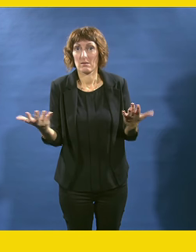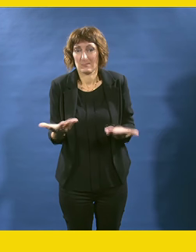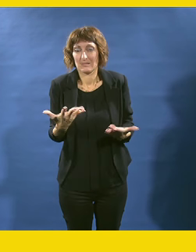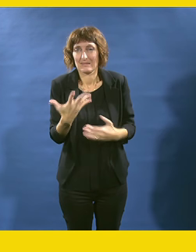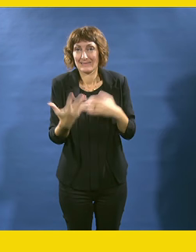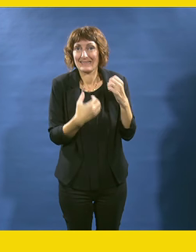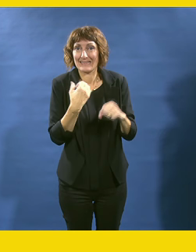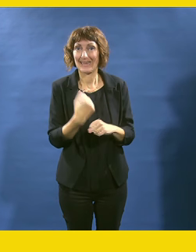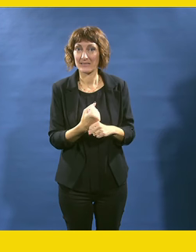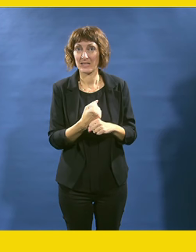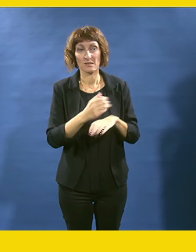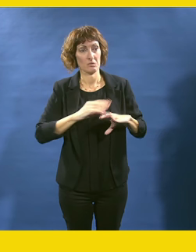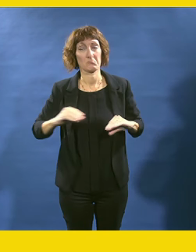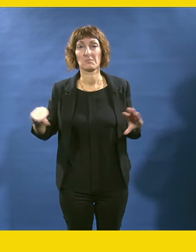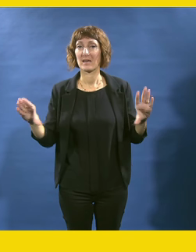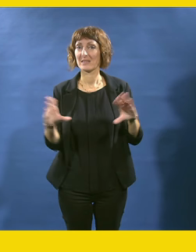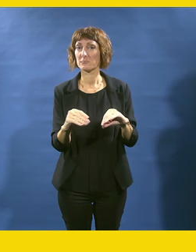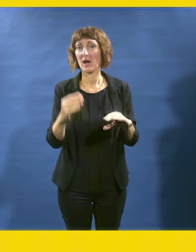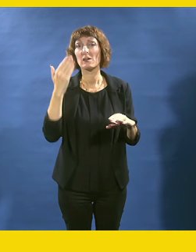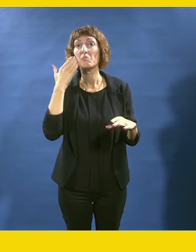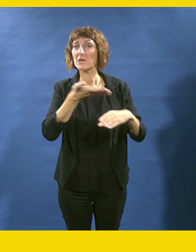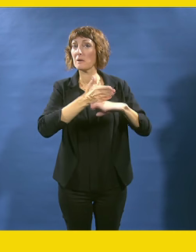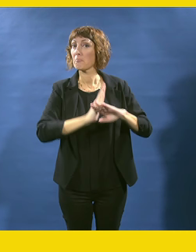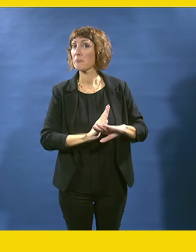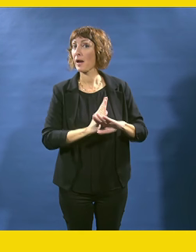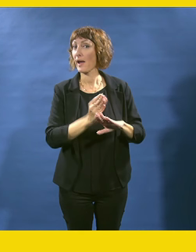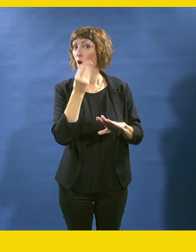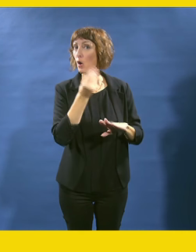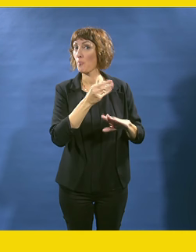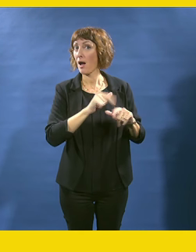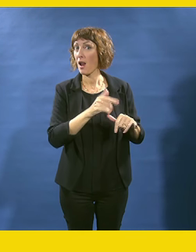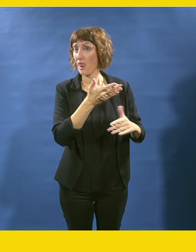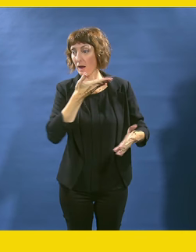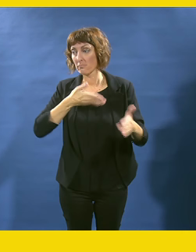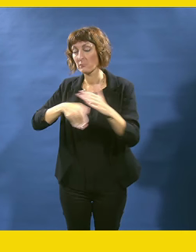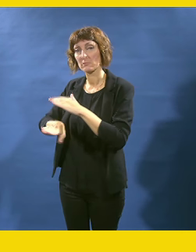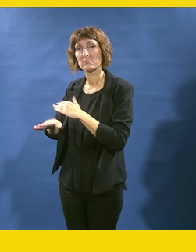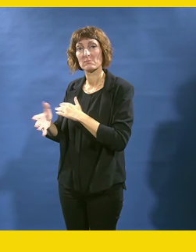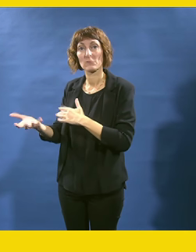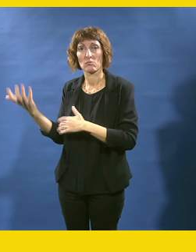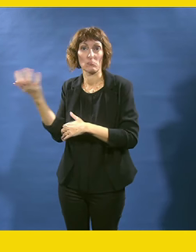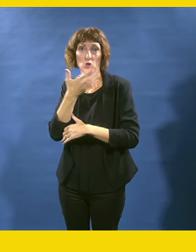pourrez ramener votre repas, vous poser confortablement au chaud au niveau du hall.